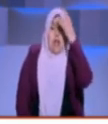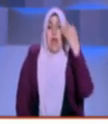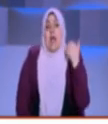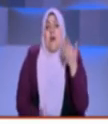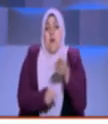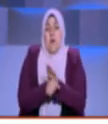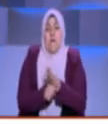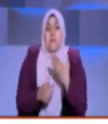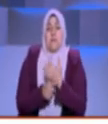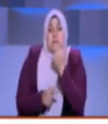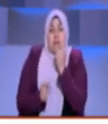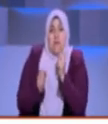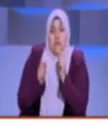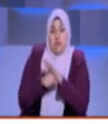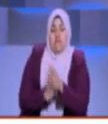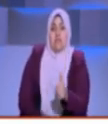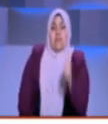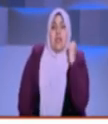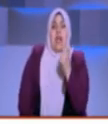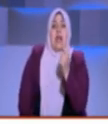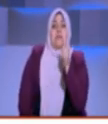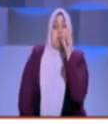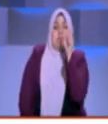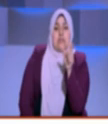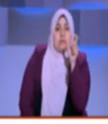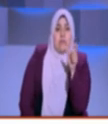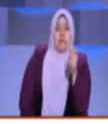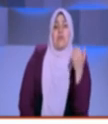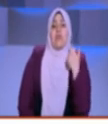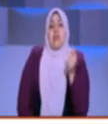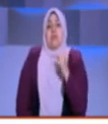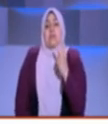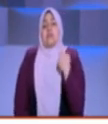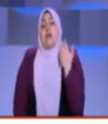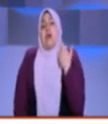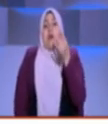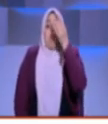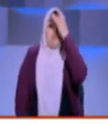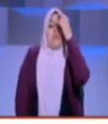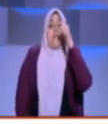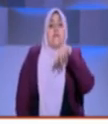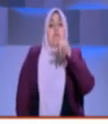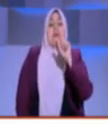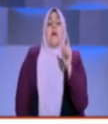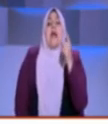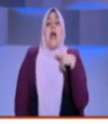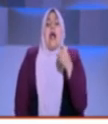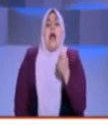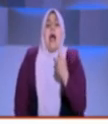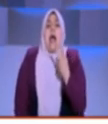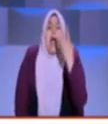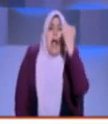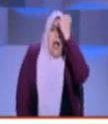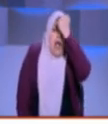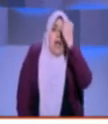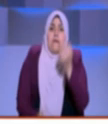وفاة بالأمس، وعدد آخر من حالات الإصابة أصبحت الإصابات المسجلة في عموم بلجيكا 4000 أيضا من